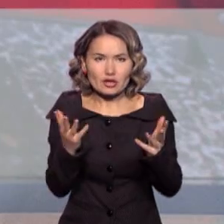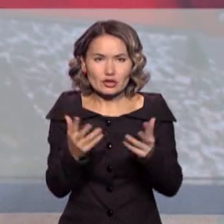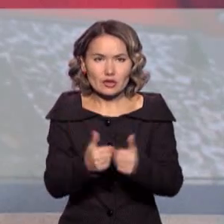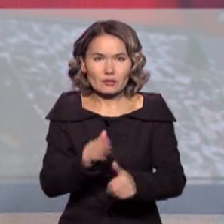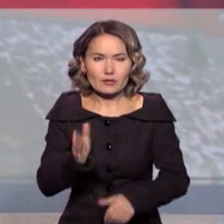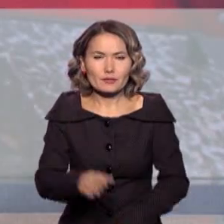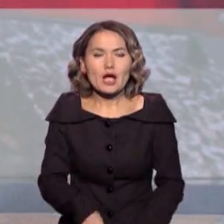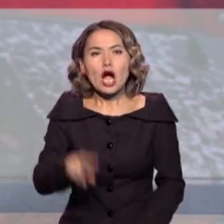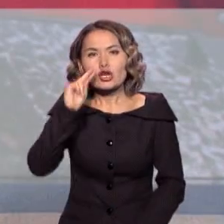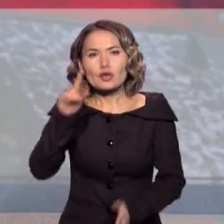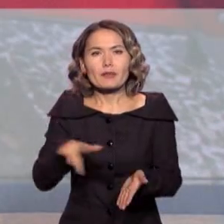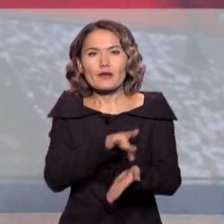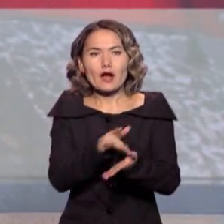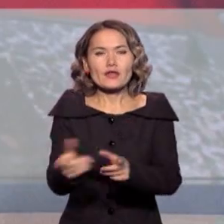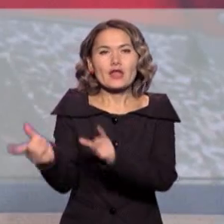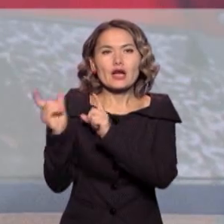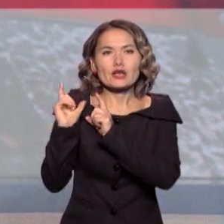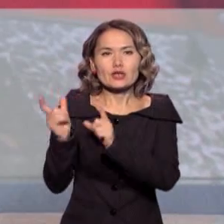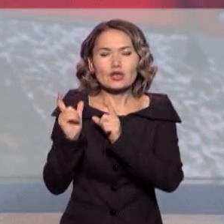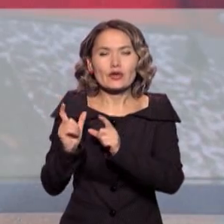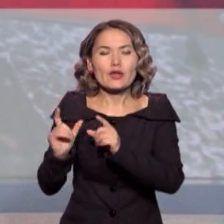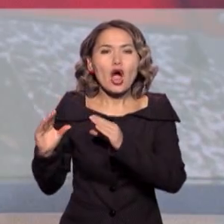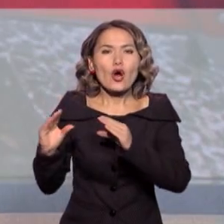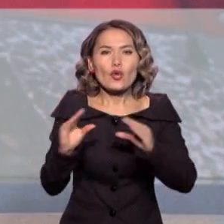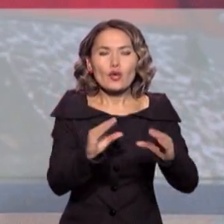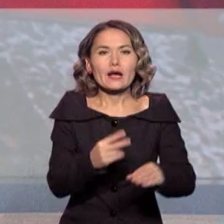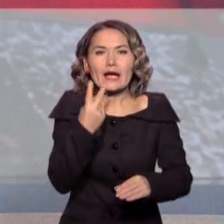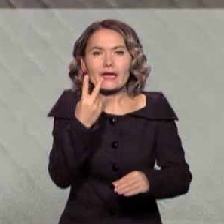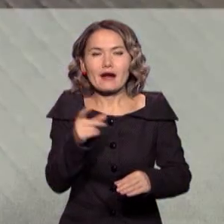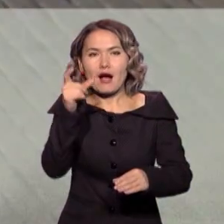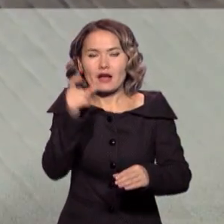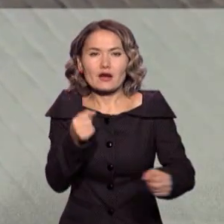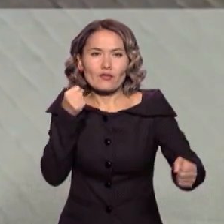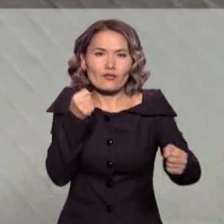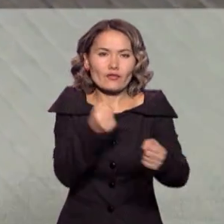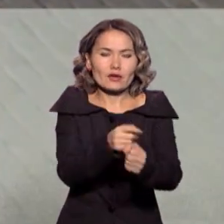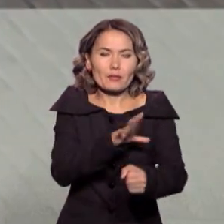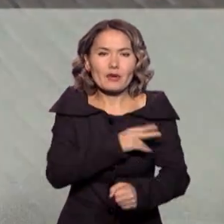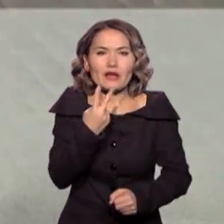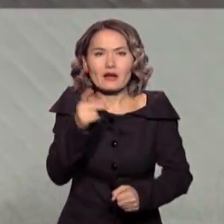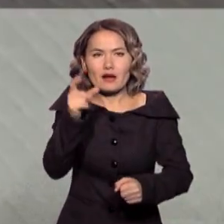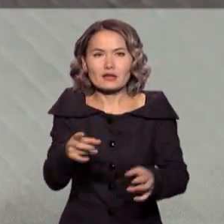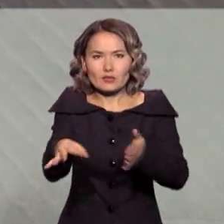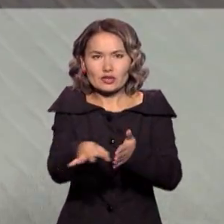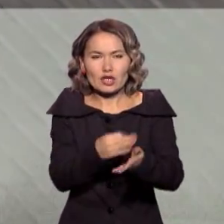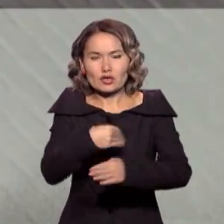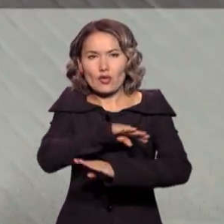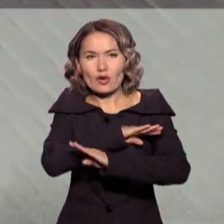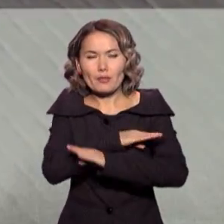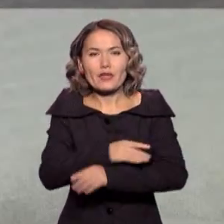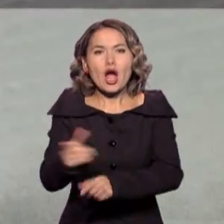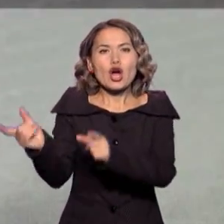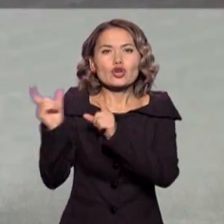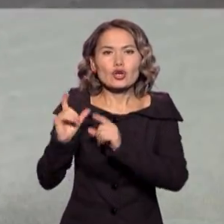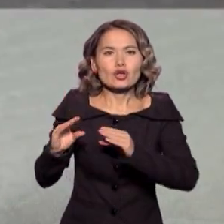Шымкентте жүк көлігі екі азаматты қағып мерт қылды. Қайғылы жағдай кеше кешкісін Алматы, Ташкент, Термез тас жолының бойында болды. Жүк